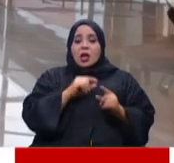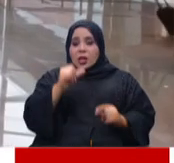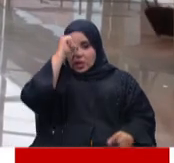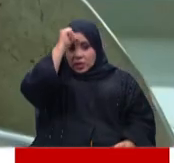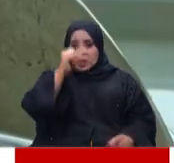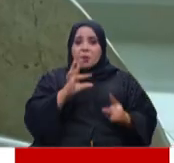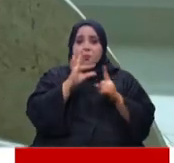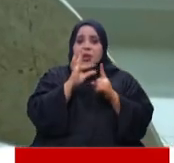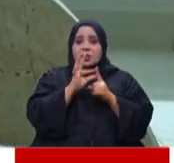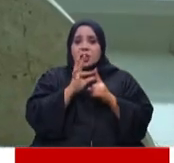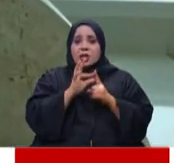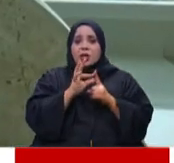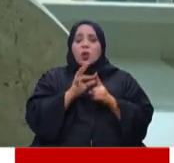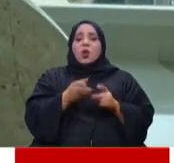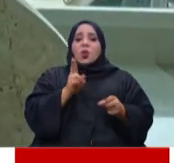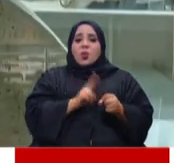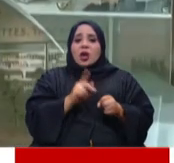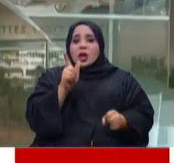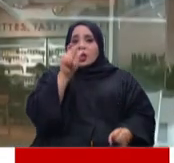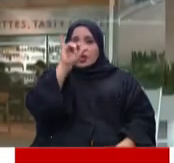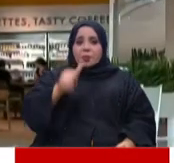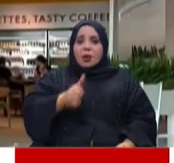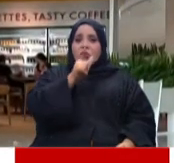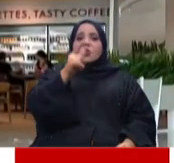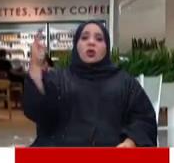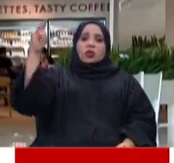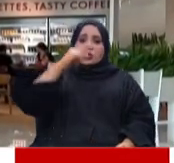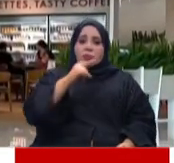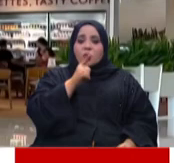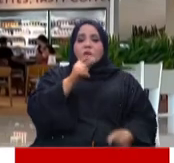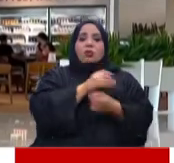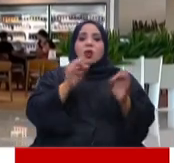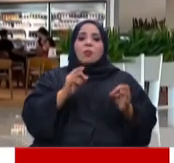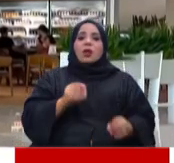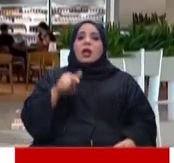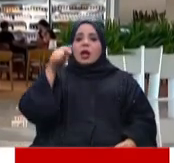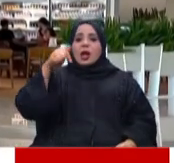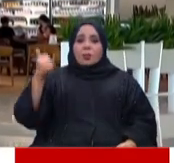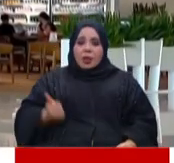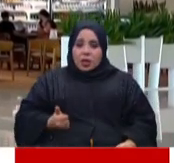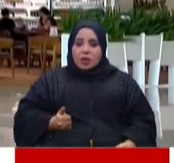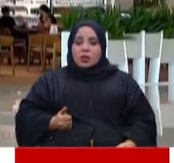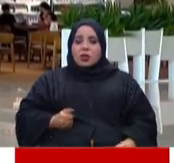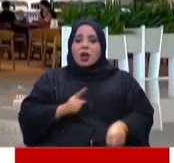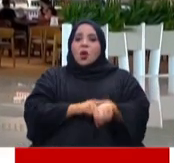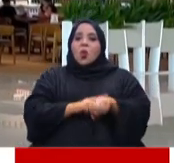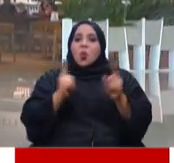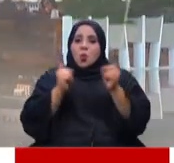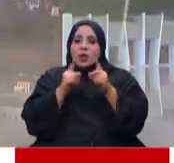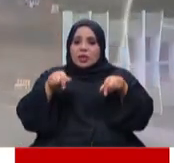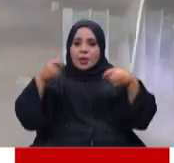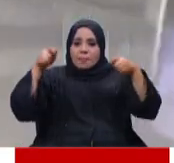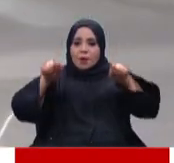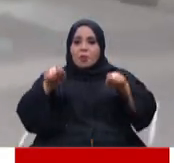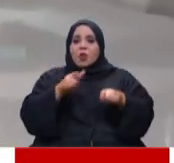وباكستان وسريلانكا وبنغلاديش ونيبال على جميع الرحلات الجوية بمن فيهم القادمون إلى المملكة بشكل مؤقت والذين لن